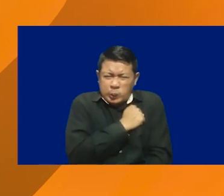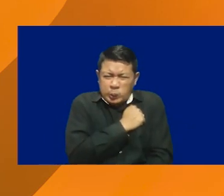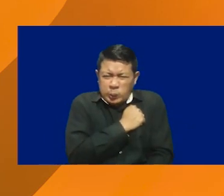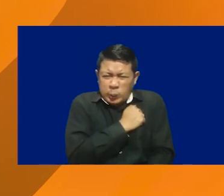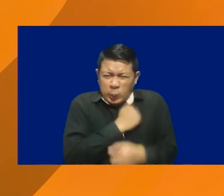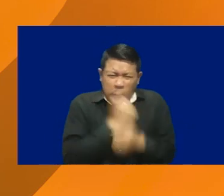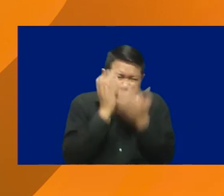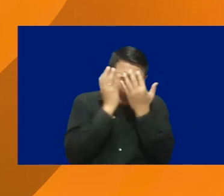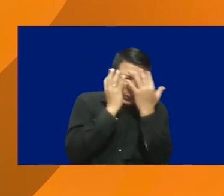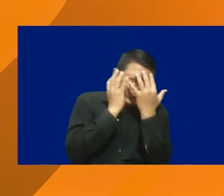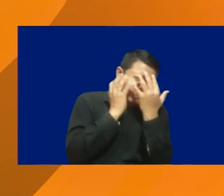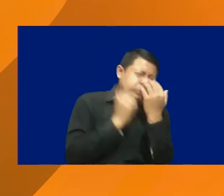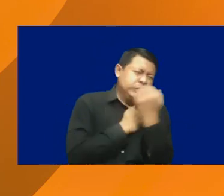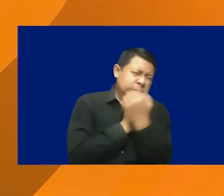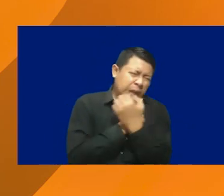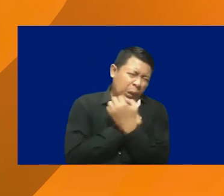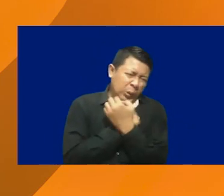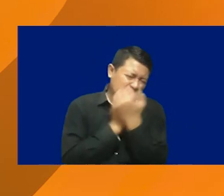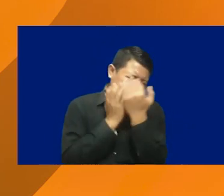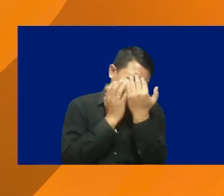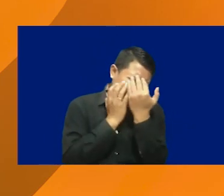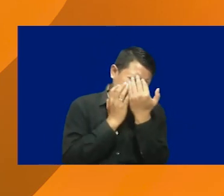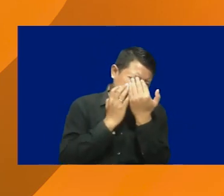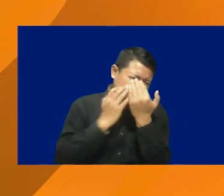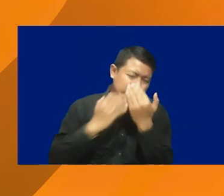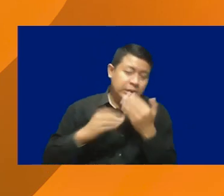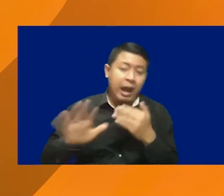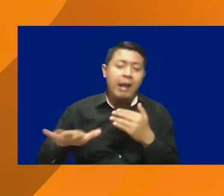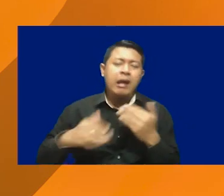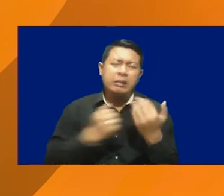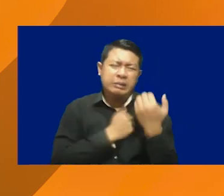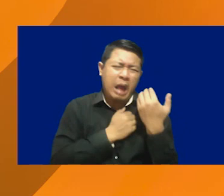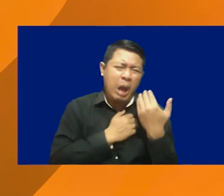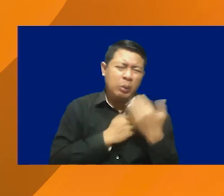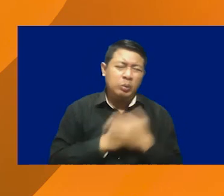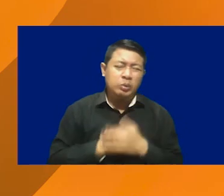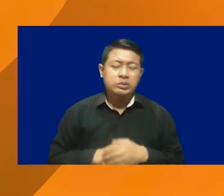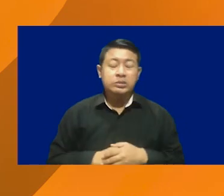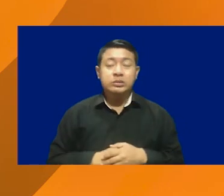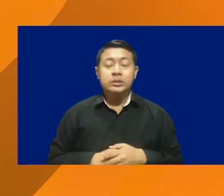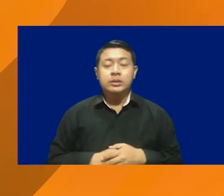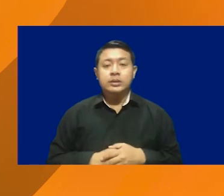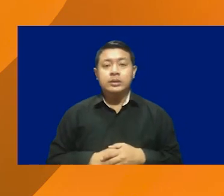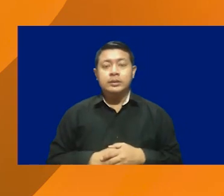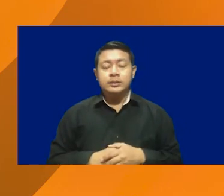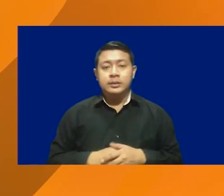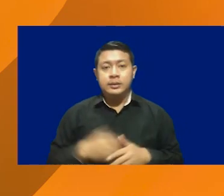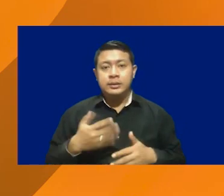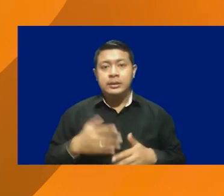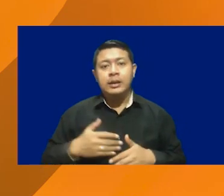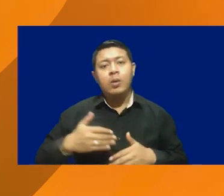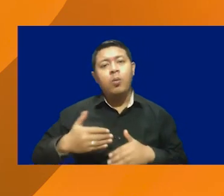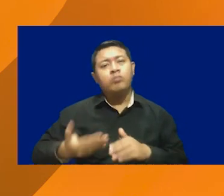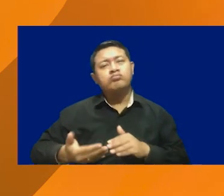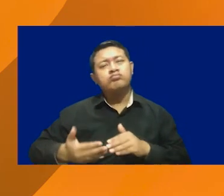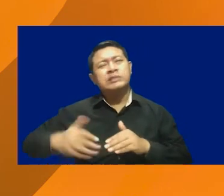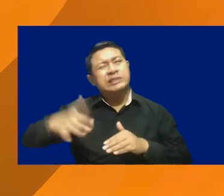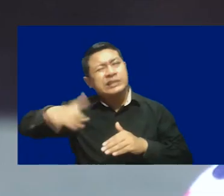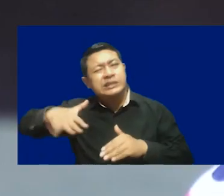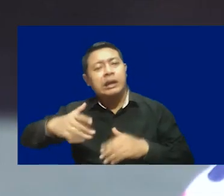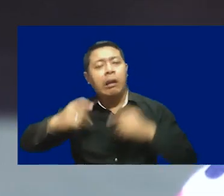Anak itu akan menjadi takut, ketakutan mewarnai setiap saat,